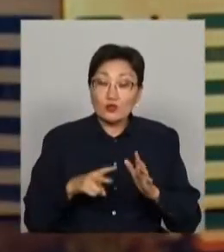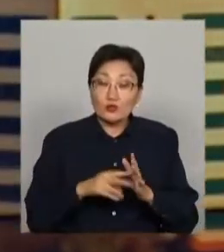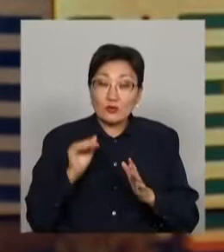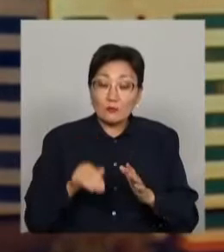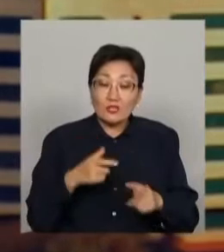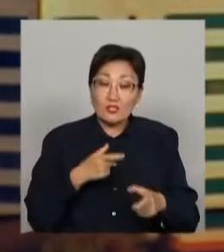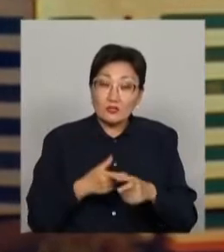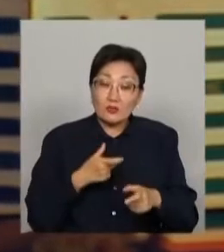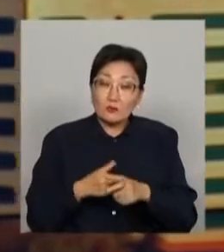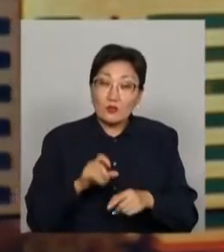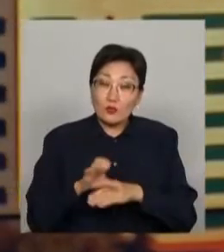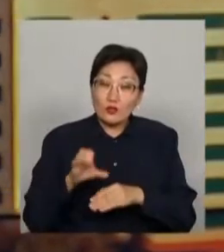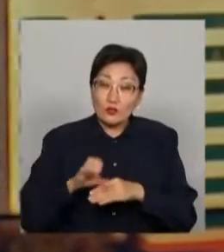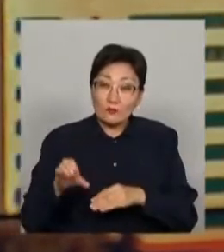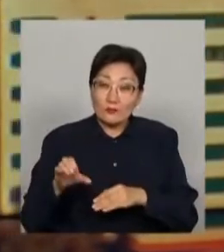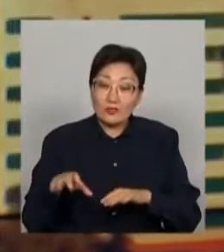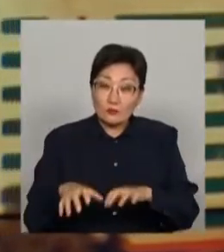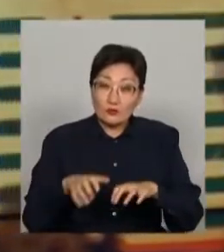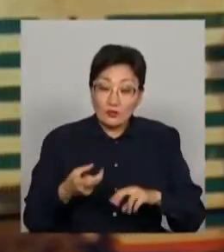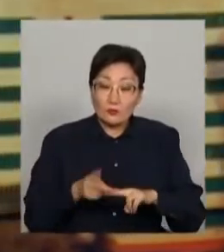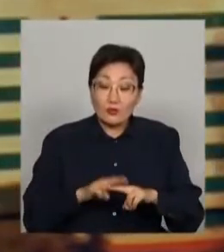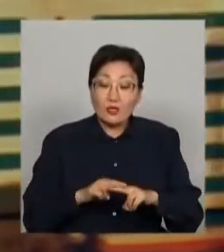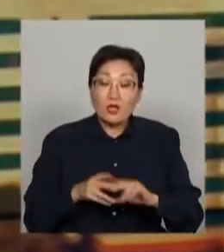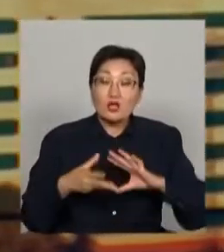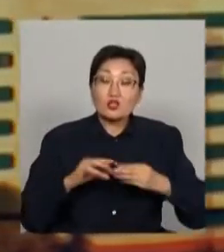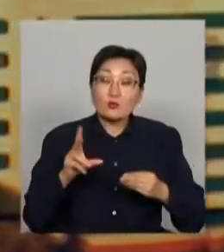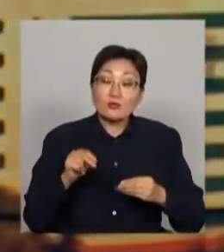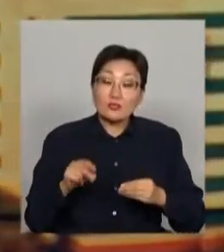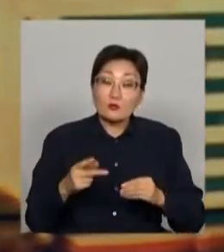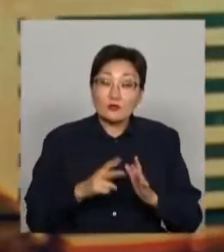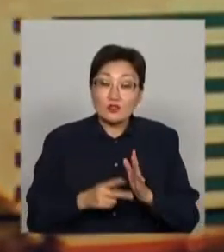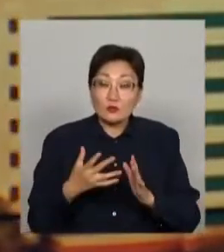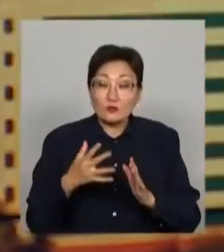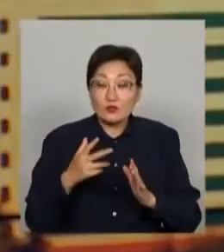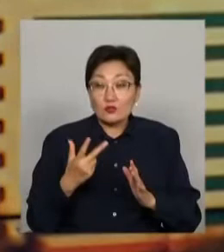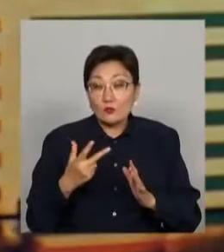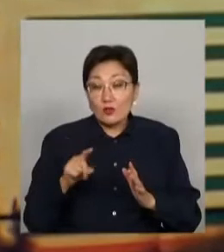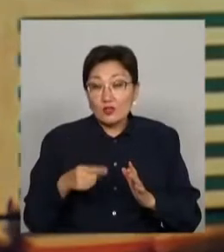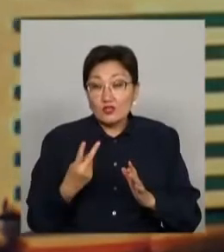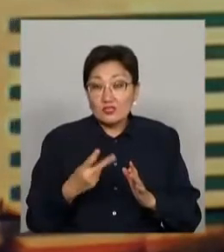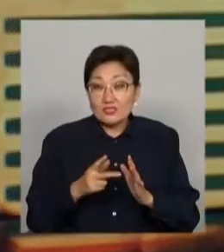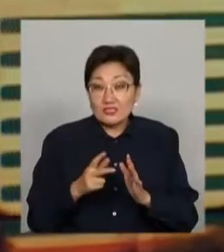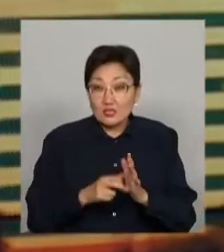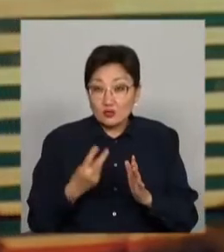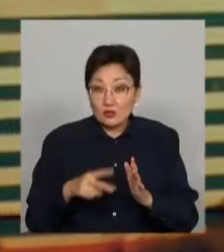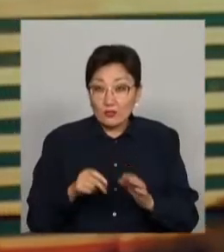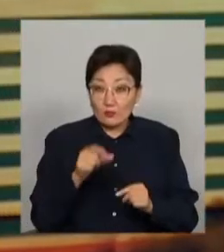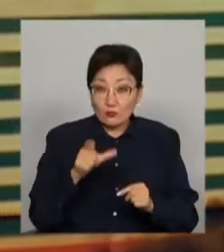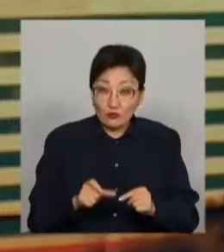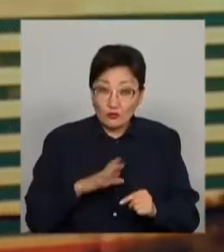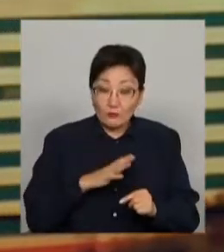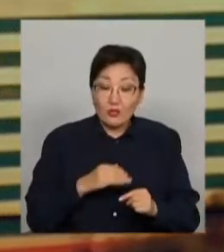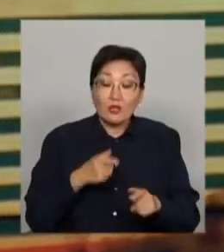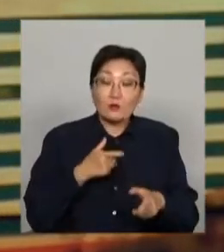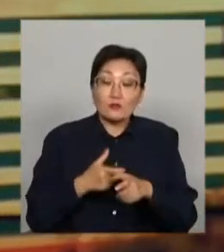алкоголь өнімінің жолы кесілді. Анықталған мұндай сусындардың жалпы саны 73822 бөтелкеге жеткен. Биылдың өзінде